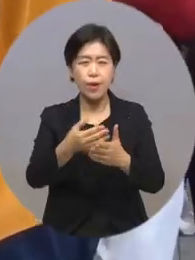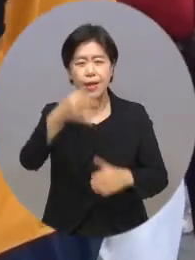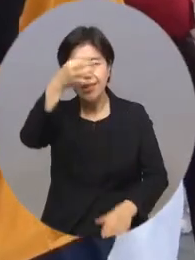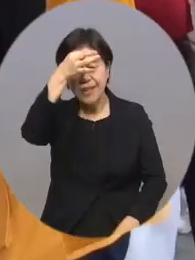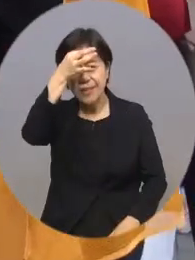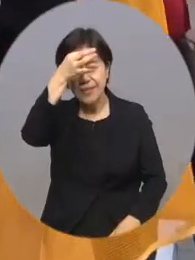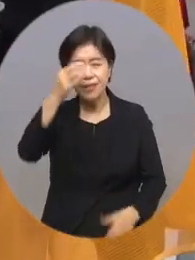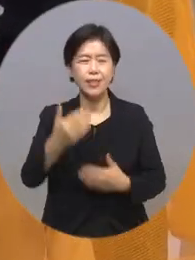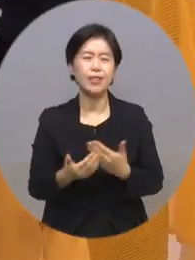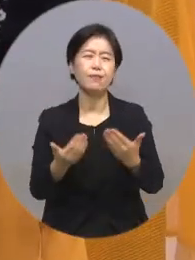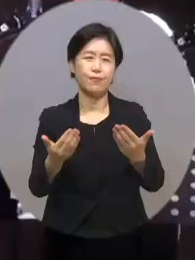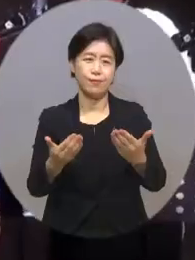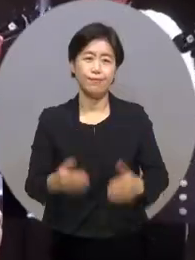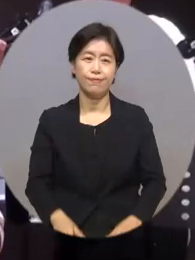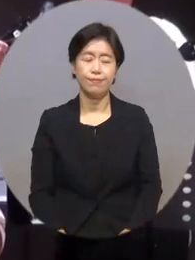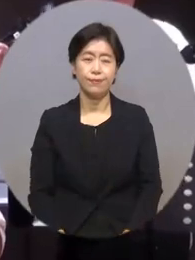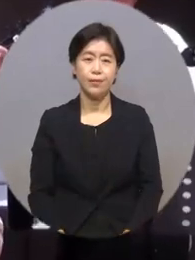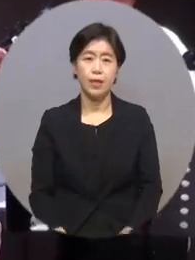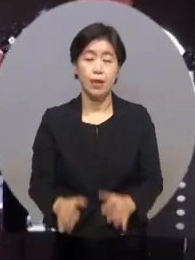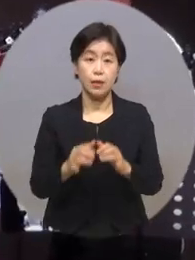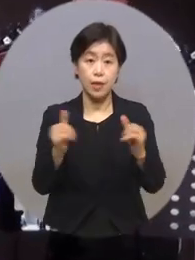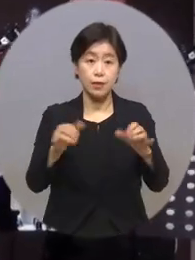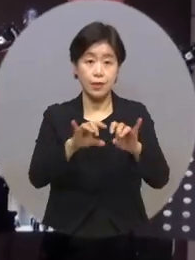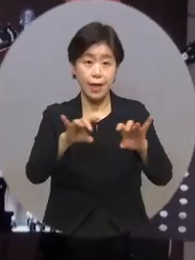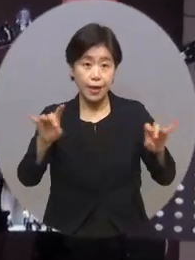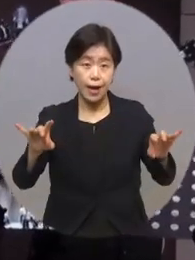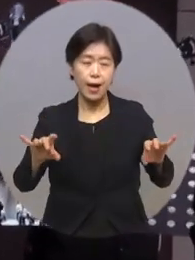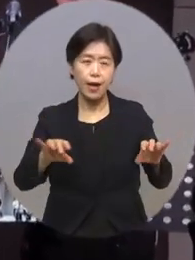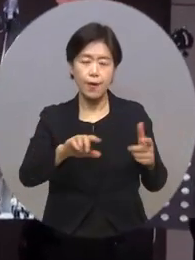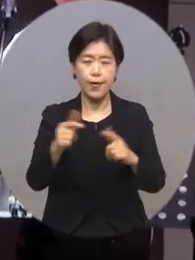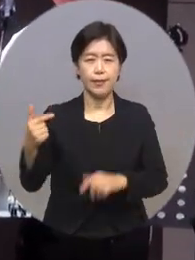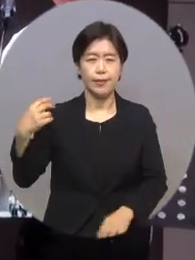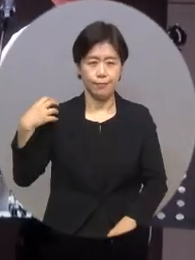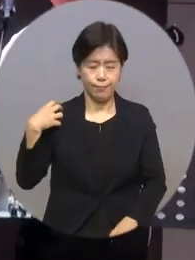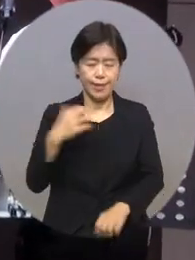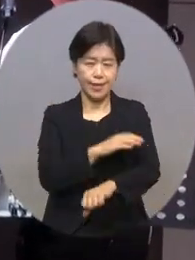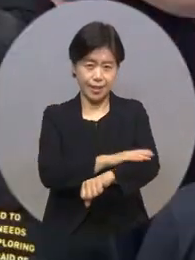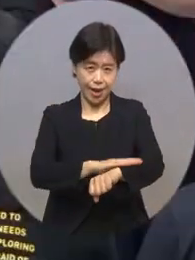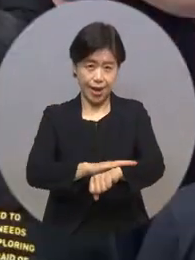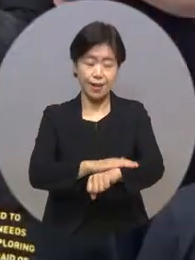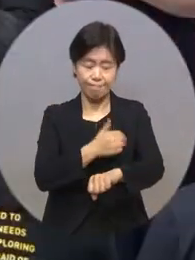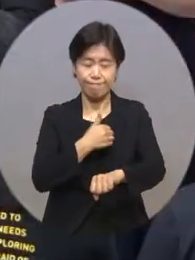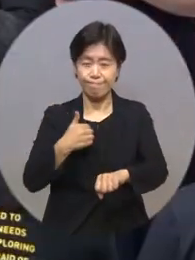주민들 각각의 역량을 나눔으로 실천하는 한가위